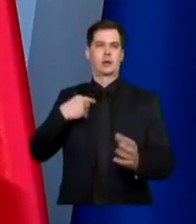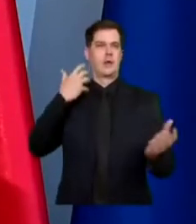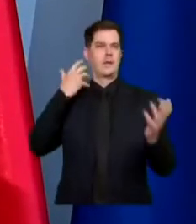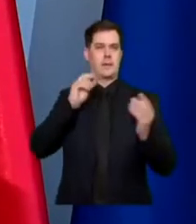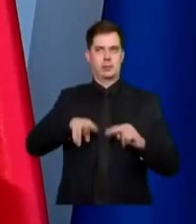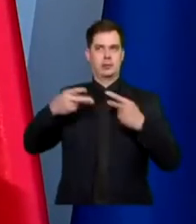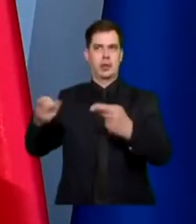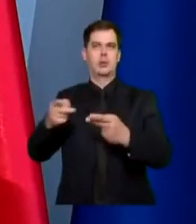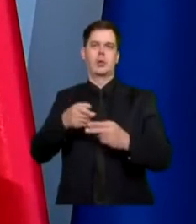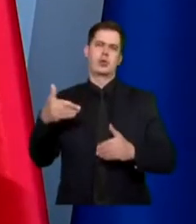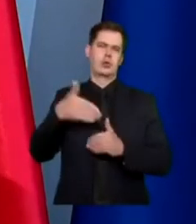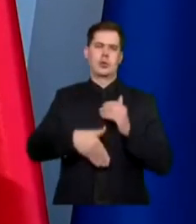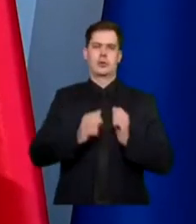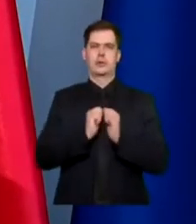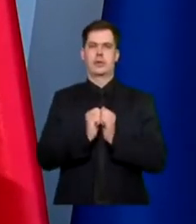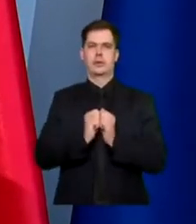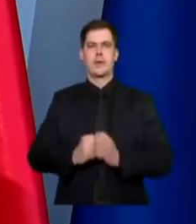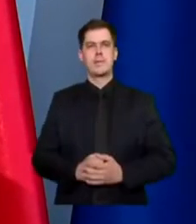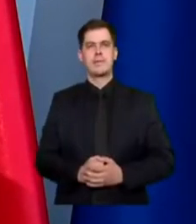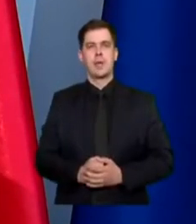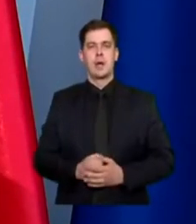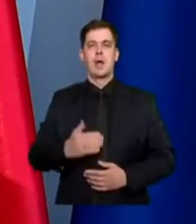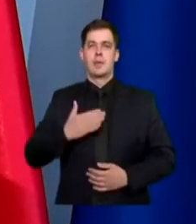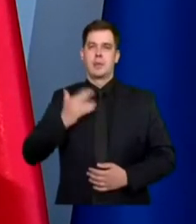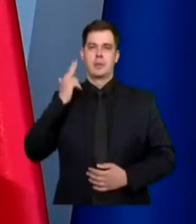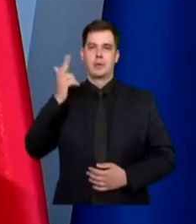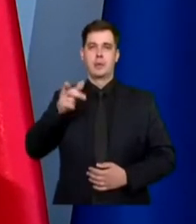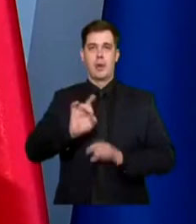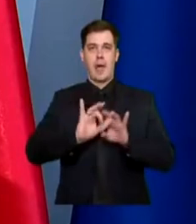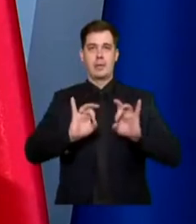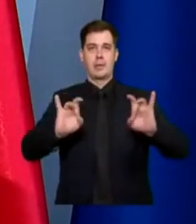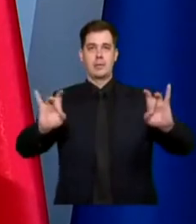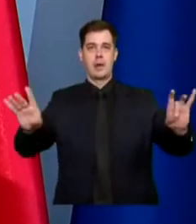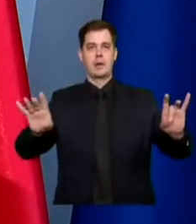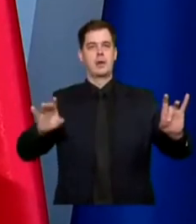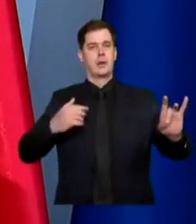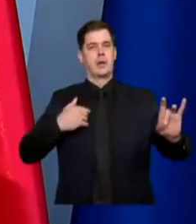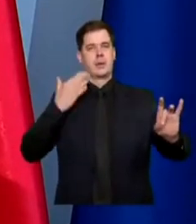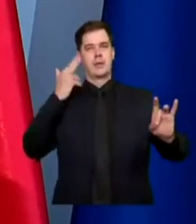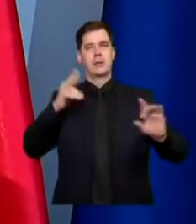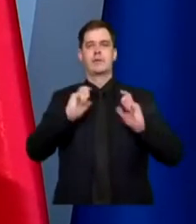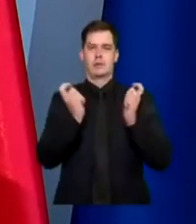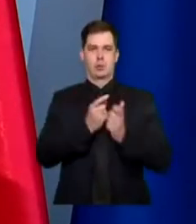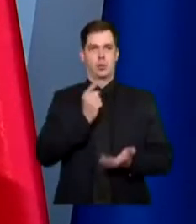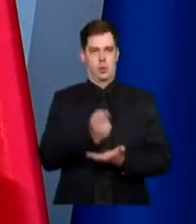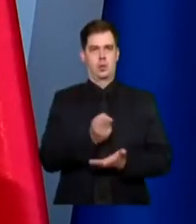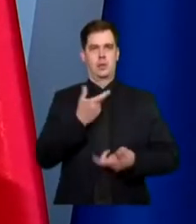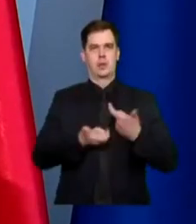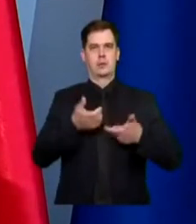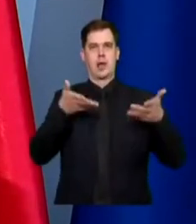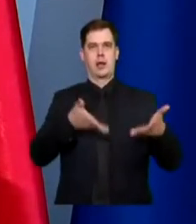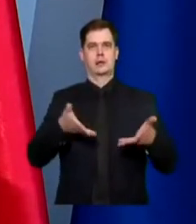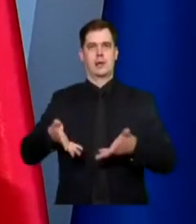końcówki września. Mamy nadzieję, że sytuacja epidemiczna pozwoli na to, aby te egzaminy przeprowadzać. Oczywiście z